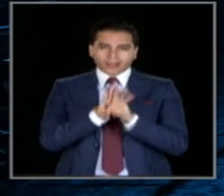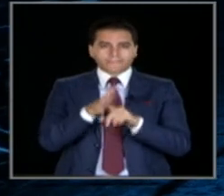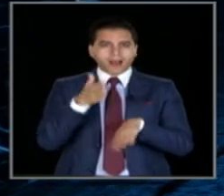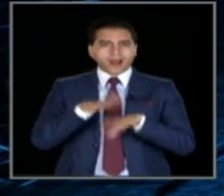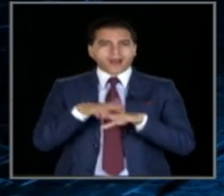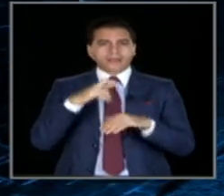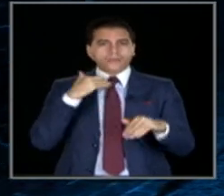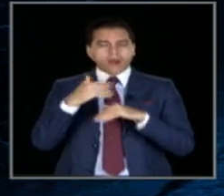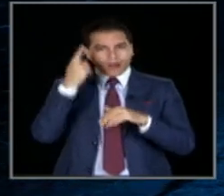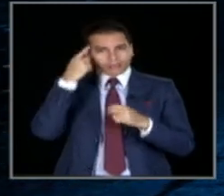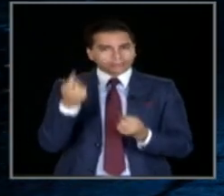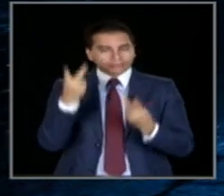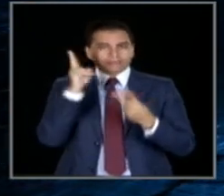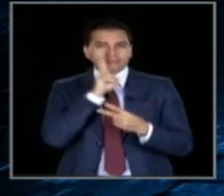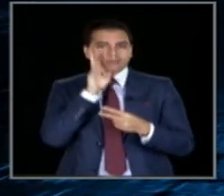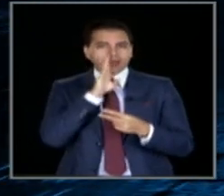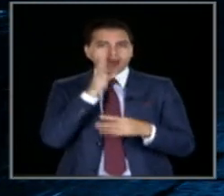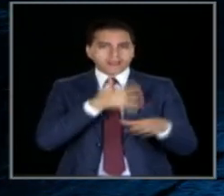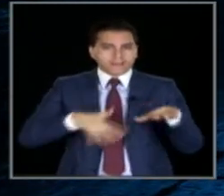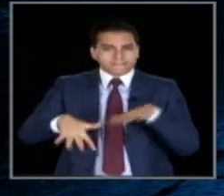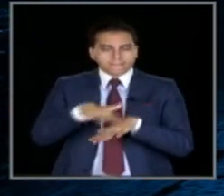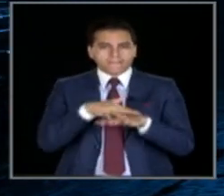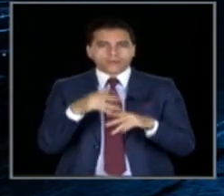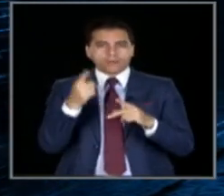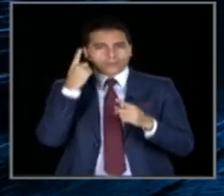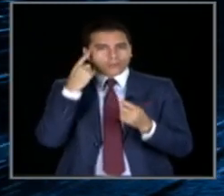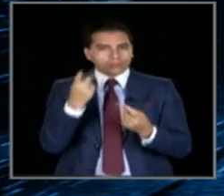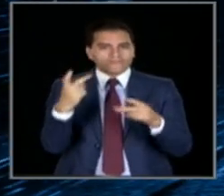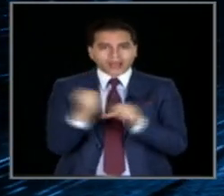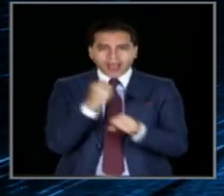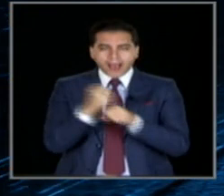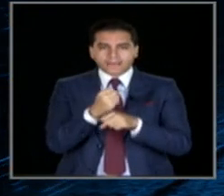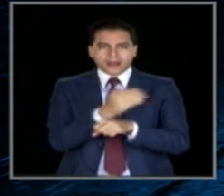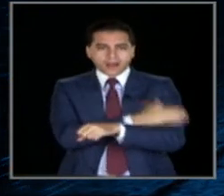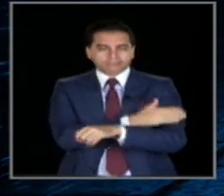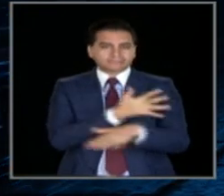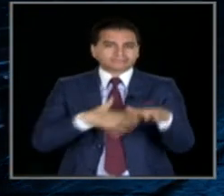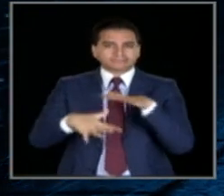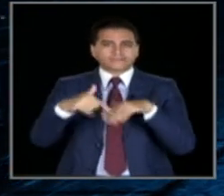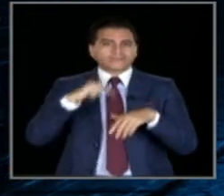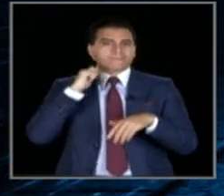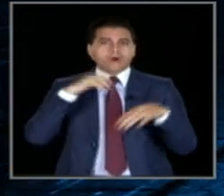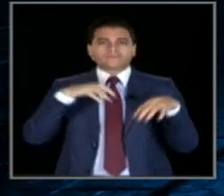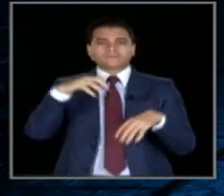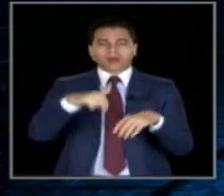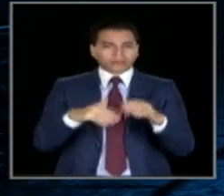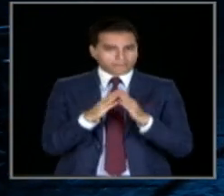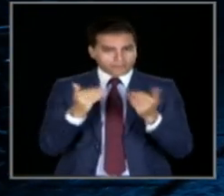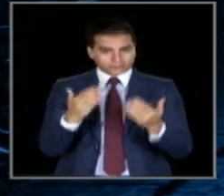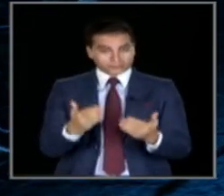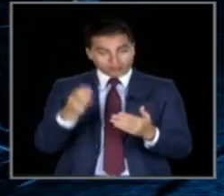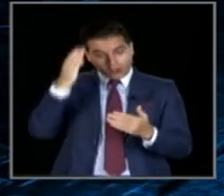لدعم ملف قادرون باختلاف اجتماعياً وعلمياً وثقافياً ومهنياً في جميع محافظات مصر.